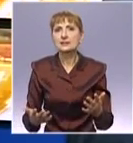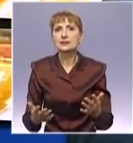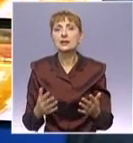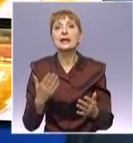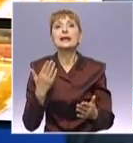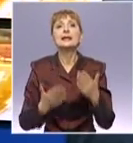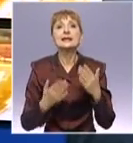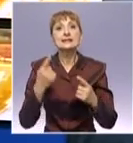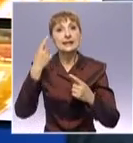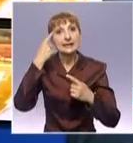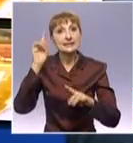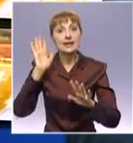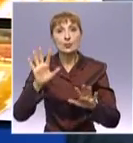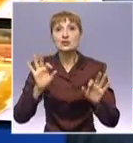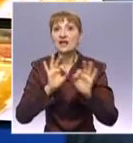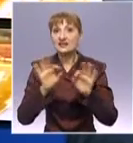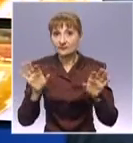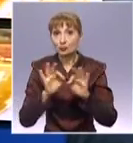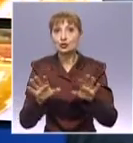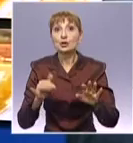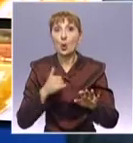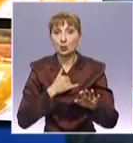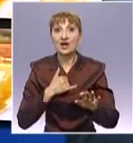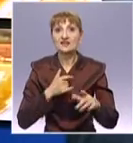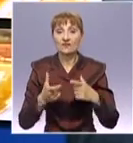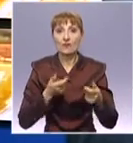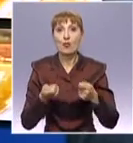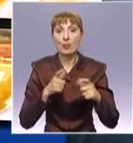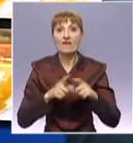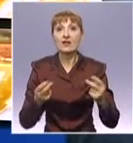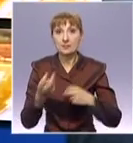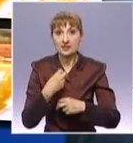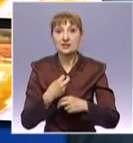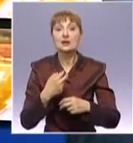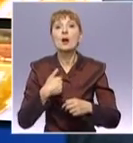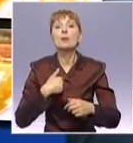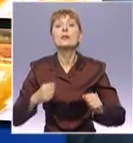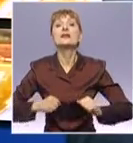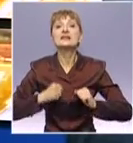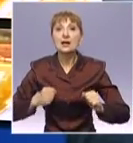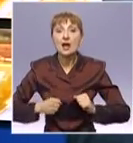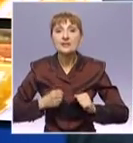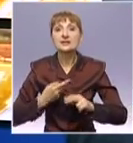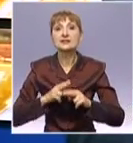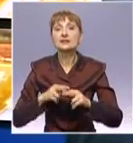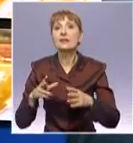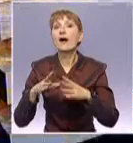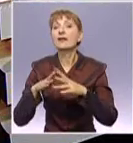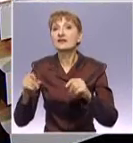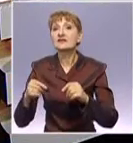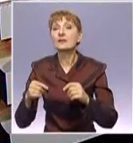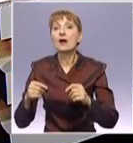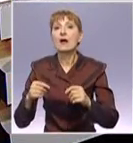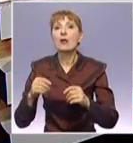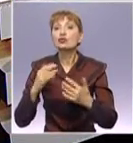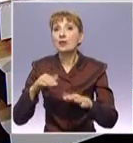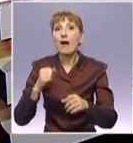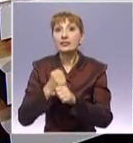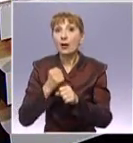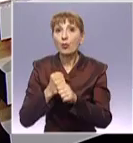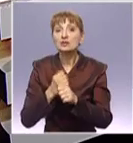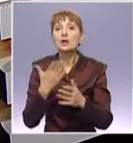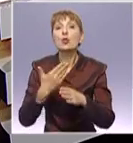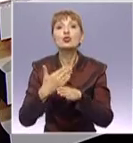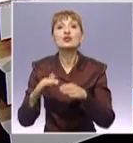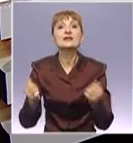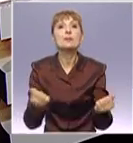есть, если идея будет озвучена в нашем управлении, то мы постараемся уже с этим агентством отработать, какой части именно